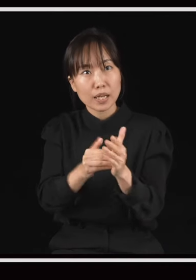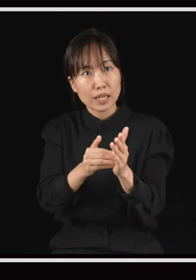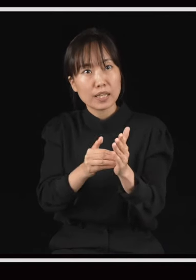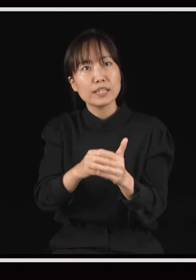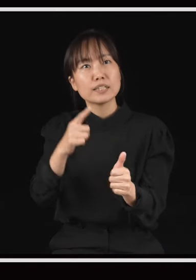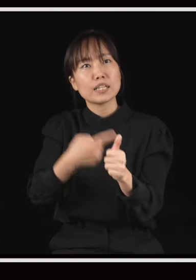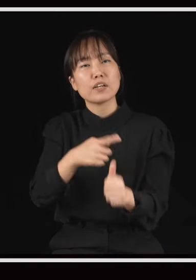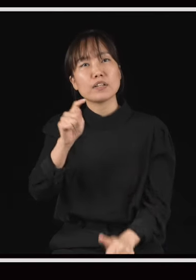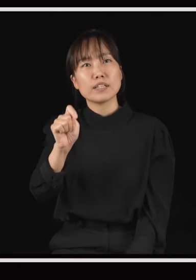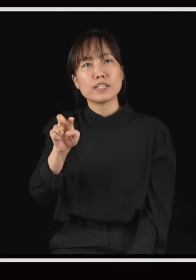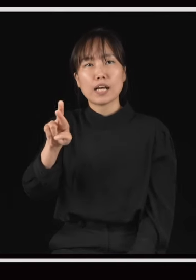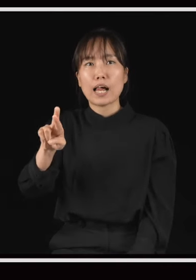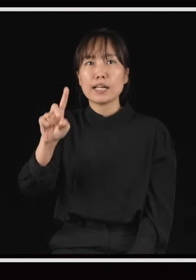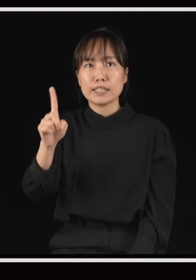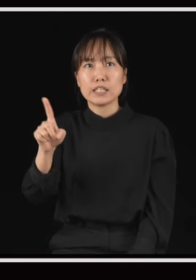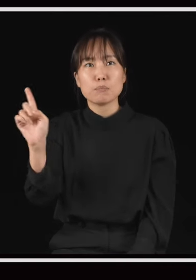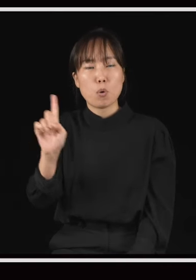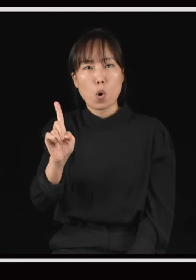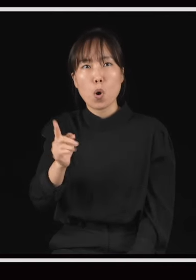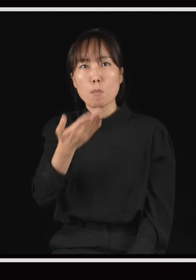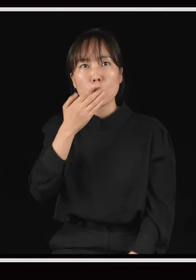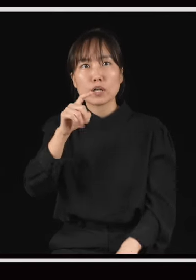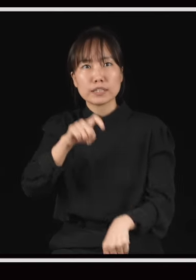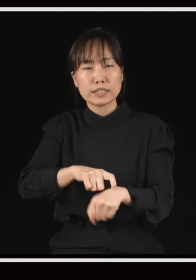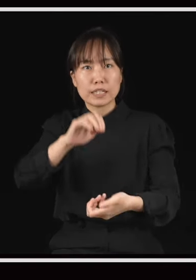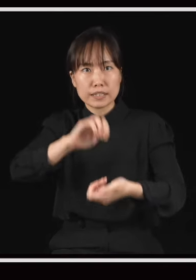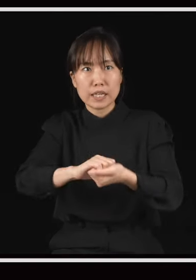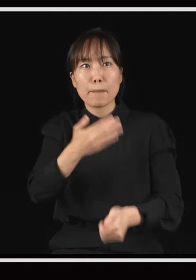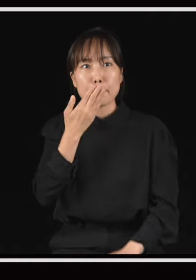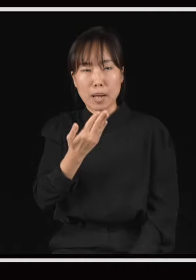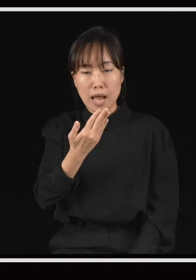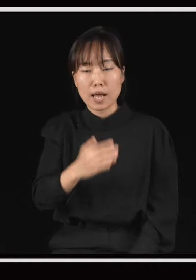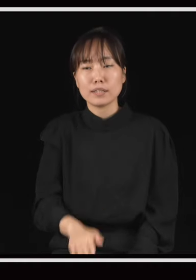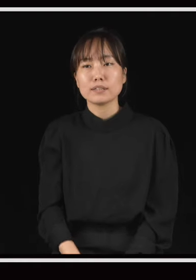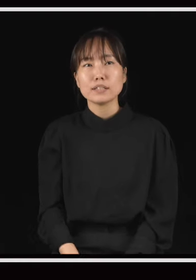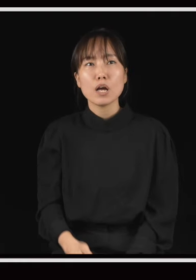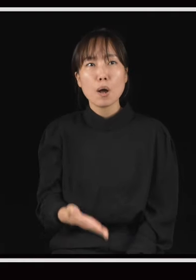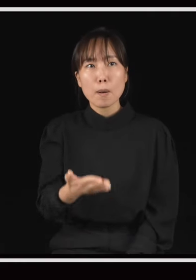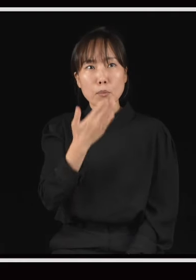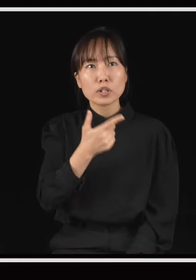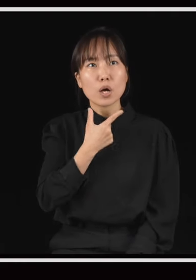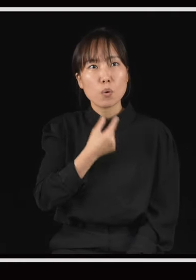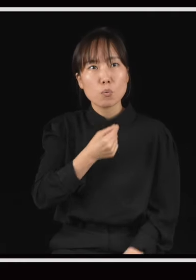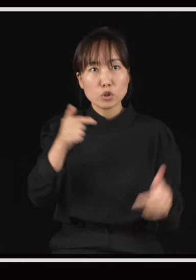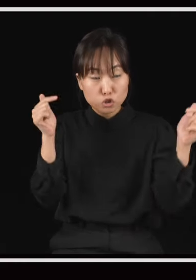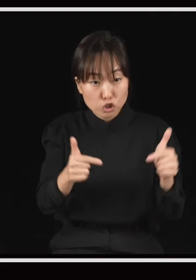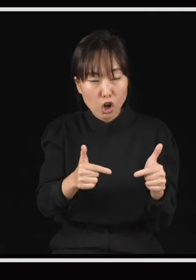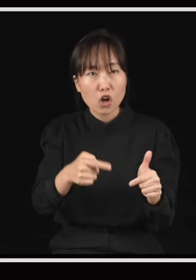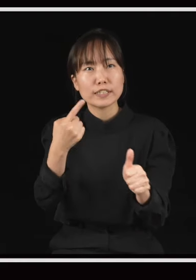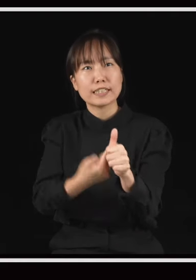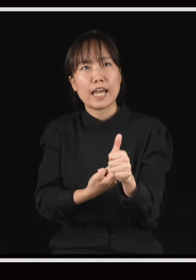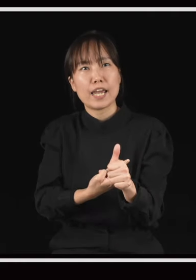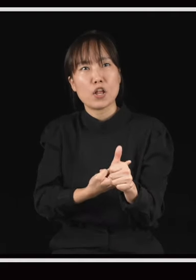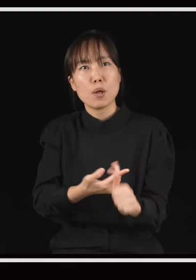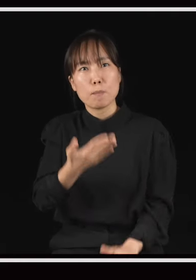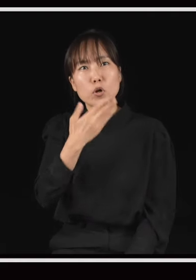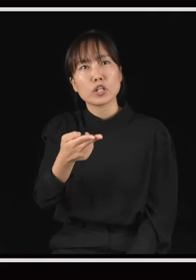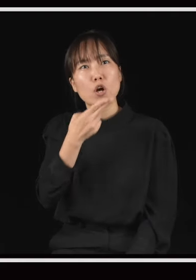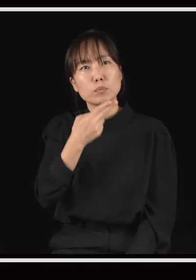타임 리스트릭션 다이어트인데 시간 제한식이거든요. 내가 식욕이 정상화되어서 안 먹고 버틸 수 있는 시간이